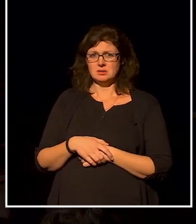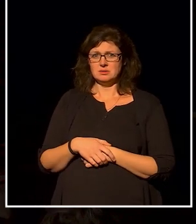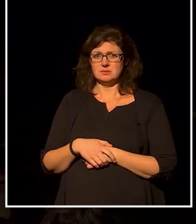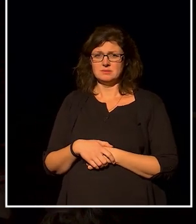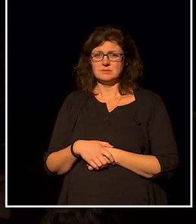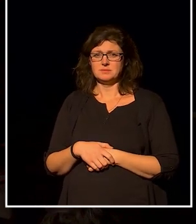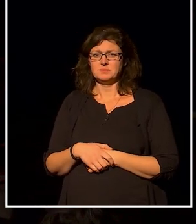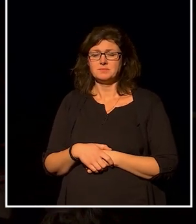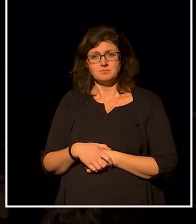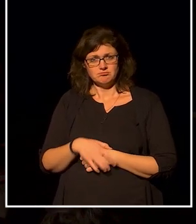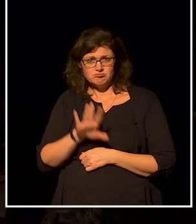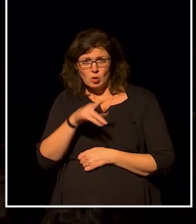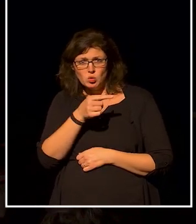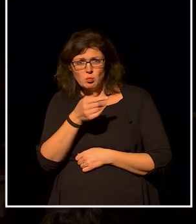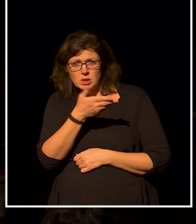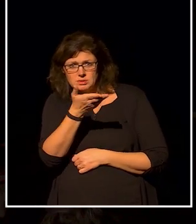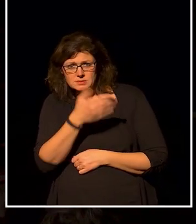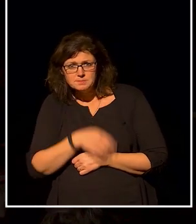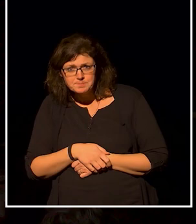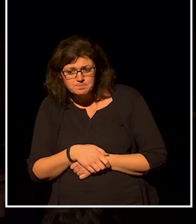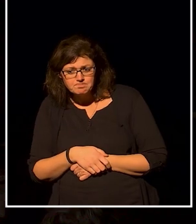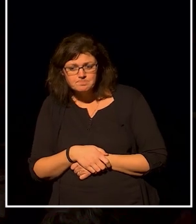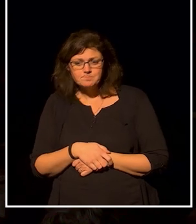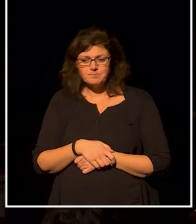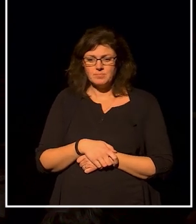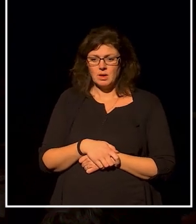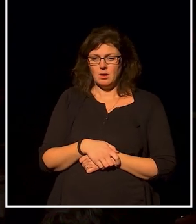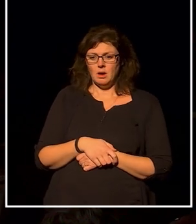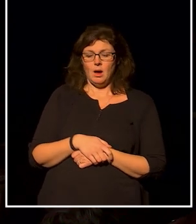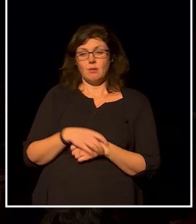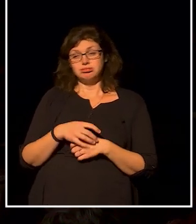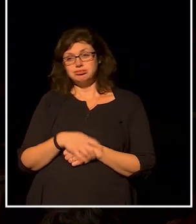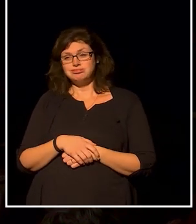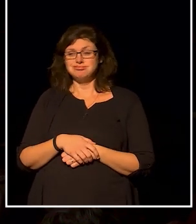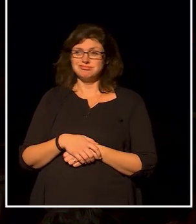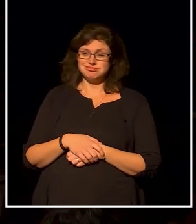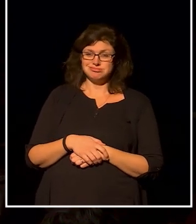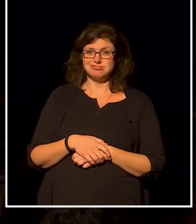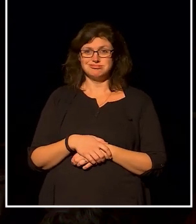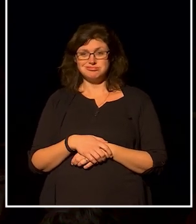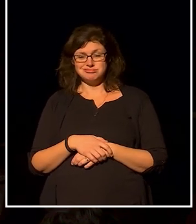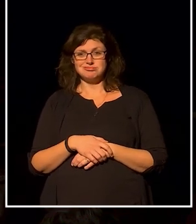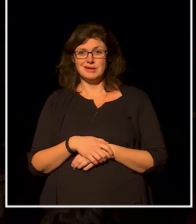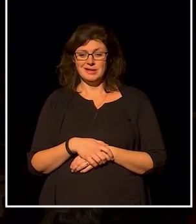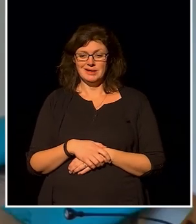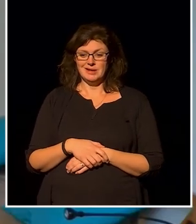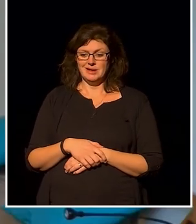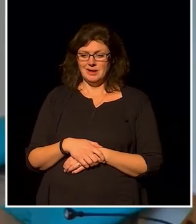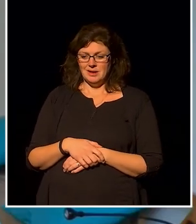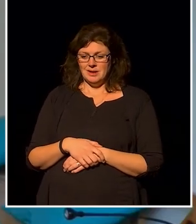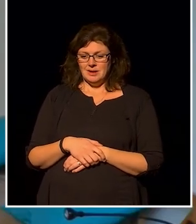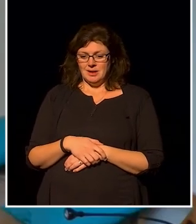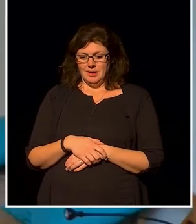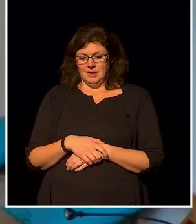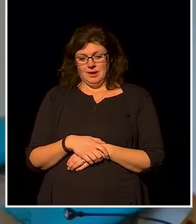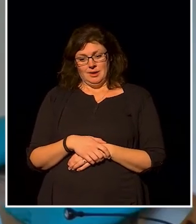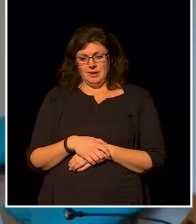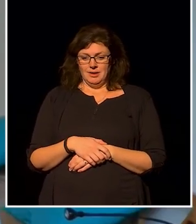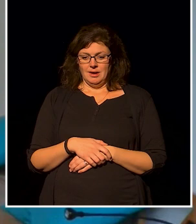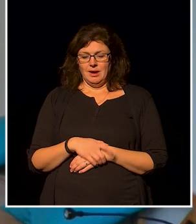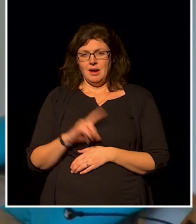Thomas? Thomas? dass man